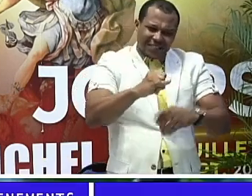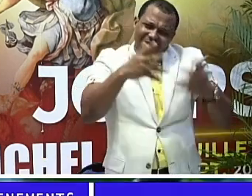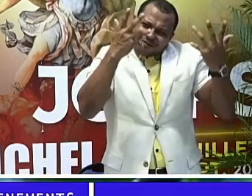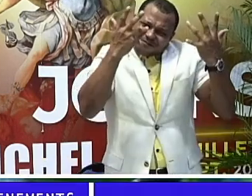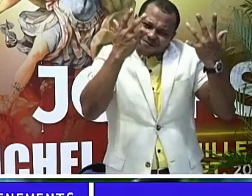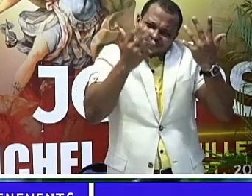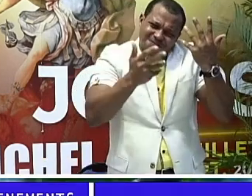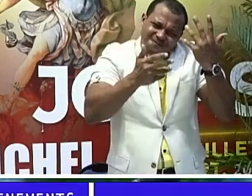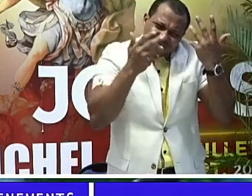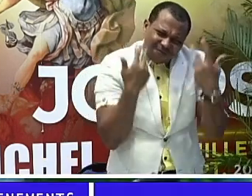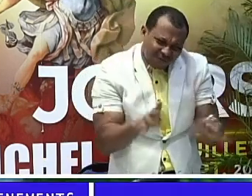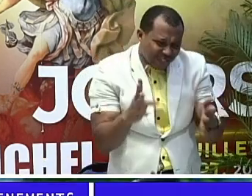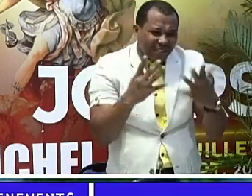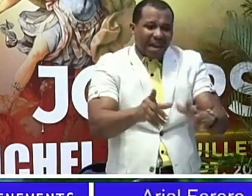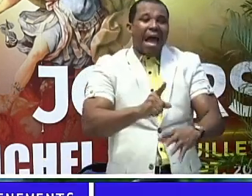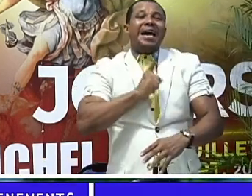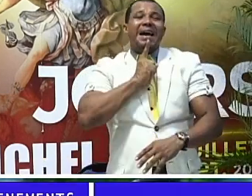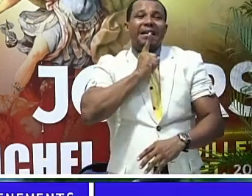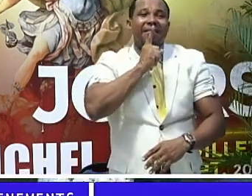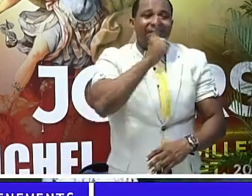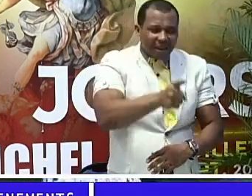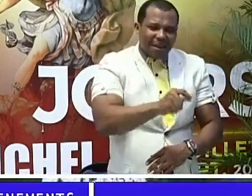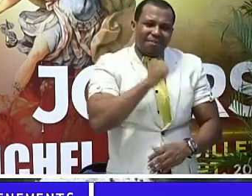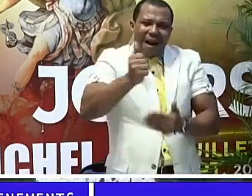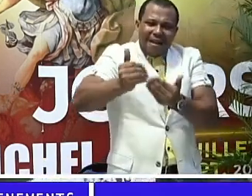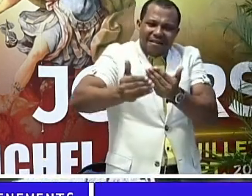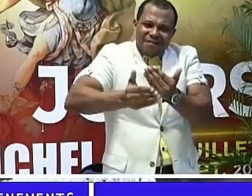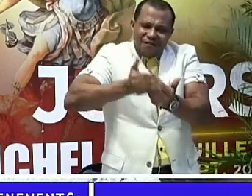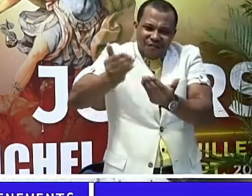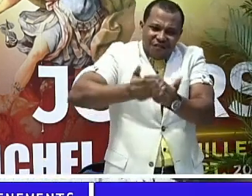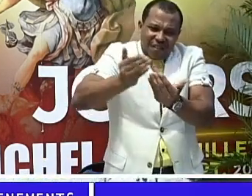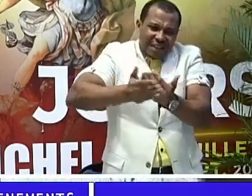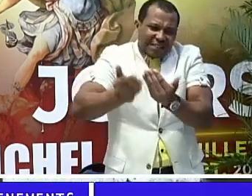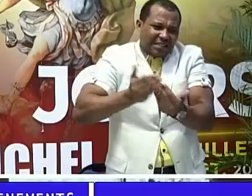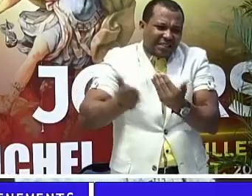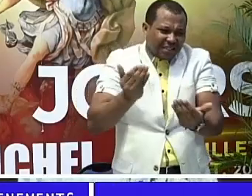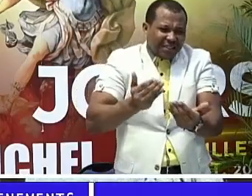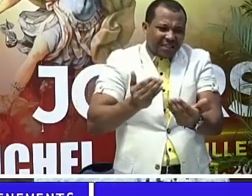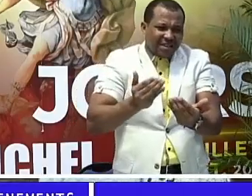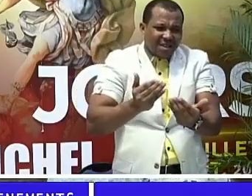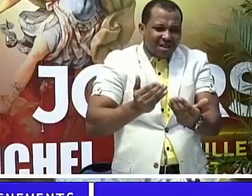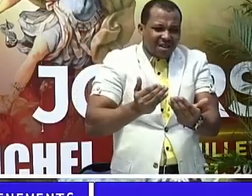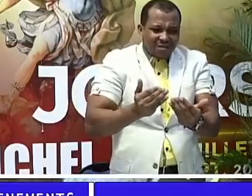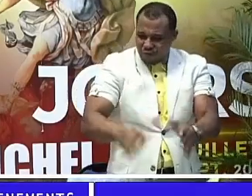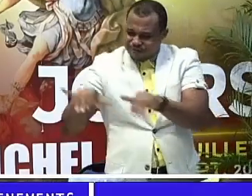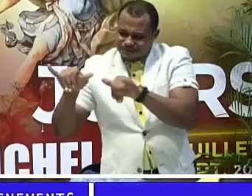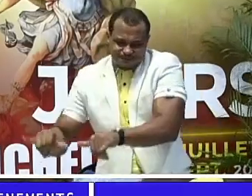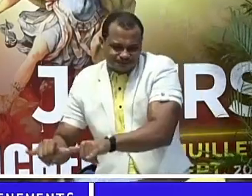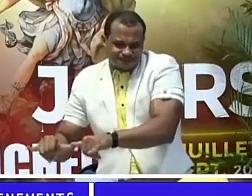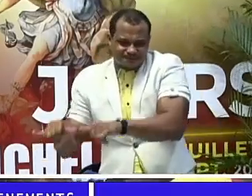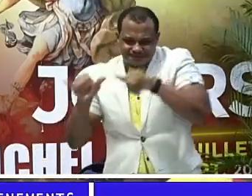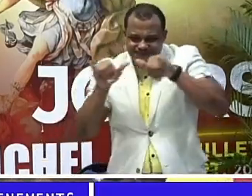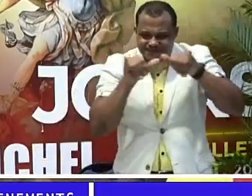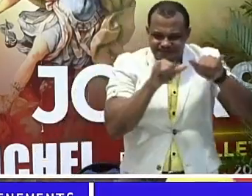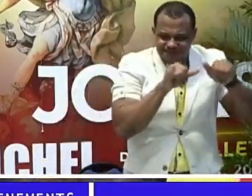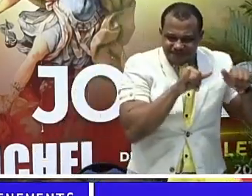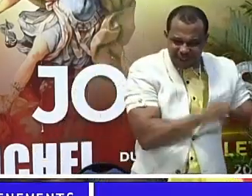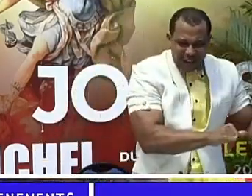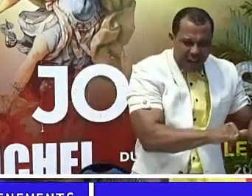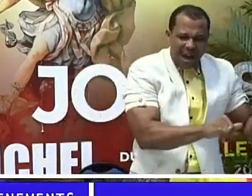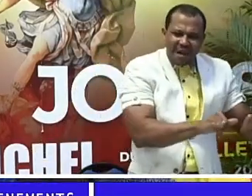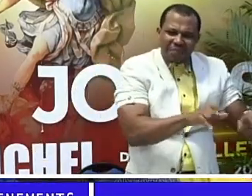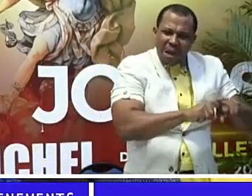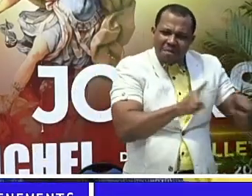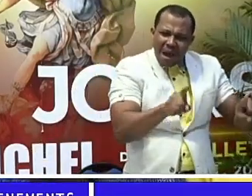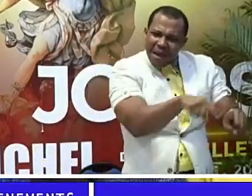C'est vrai que li pa jam facile pour que ou sorti là pour aller en bonne position, mais est-ce que